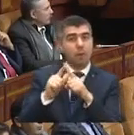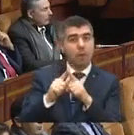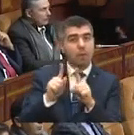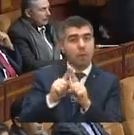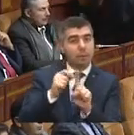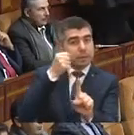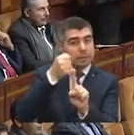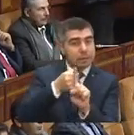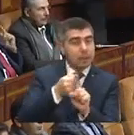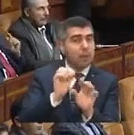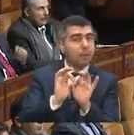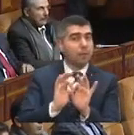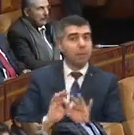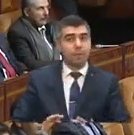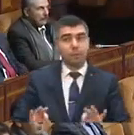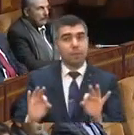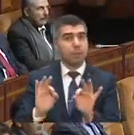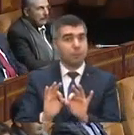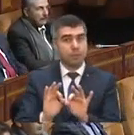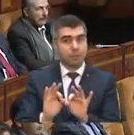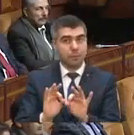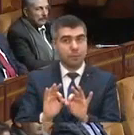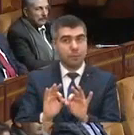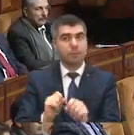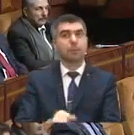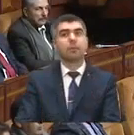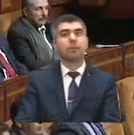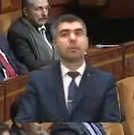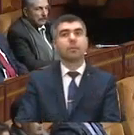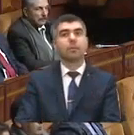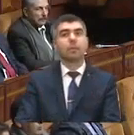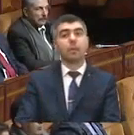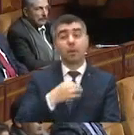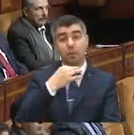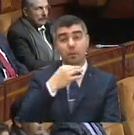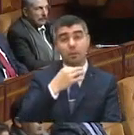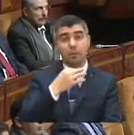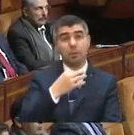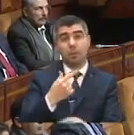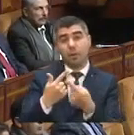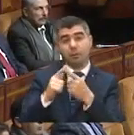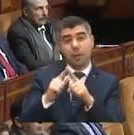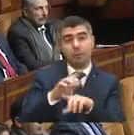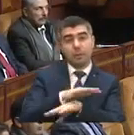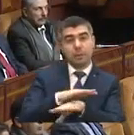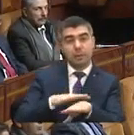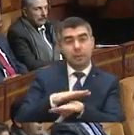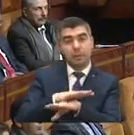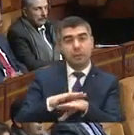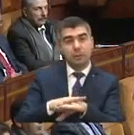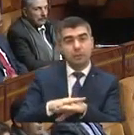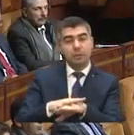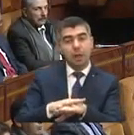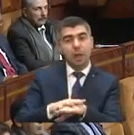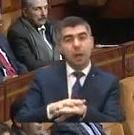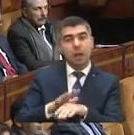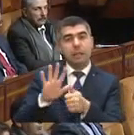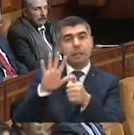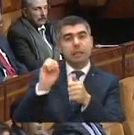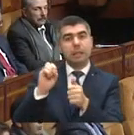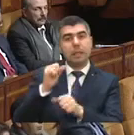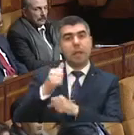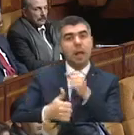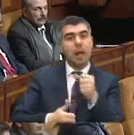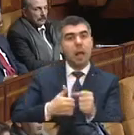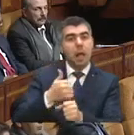المبادره. يعني هذا المجال بالضبط اللي سنتوه الجهات 60 سنه هذه ما كانت فيه ولا